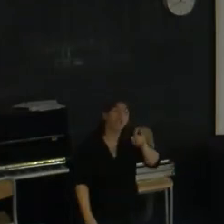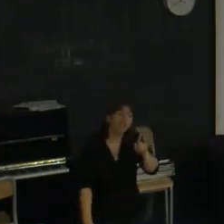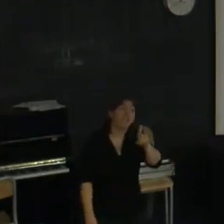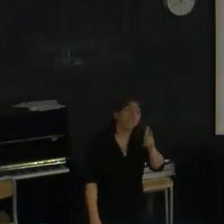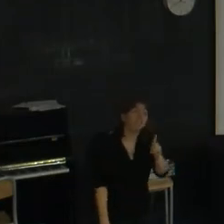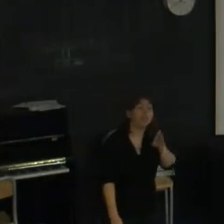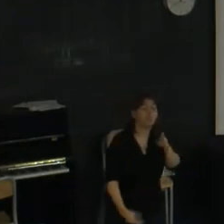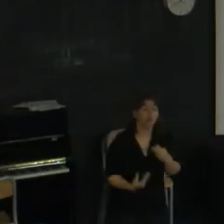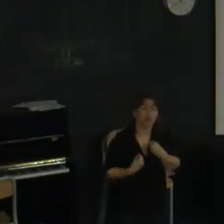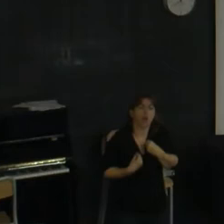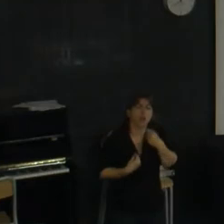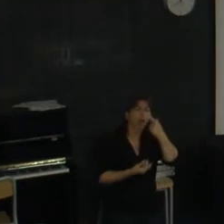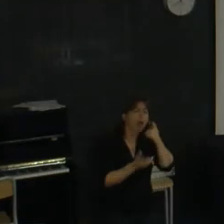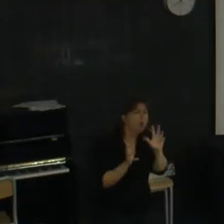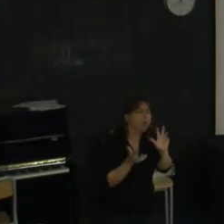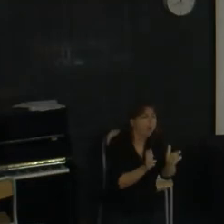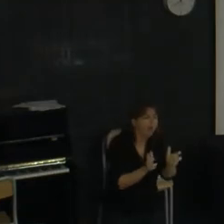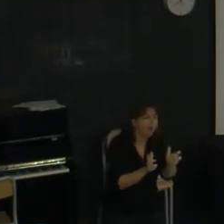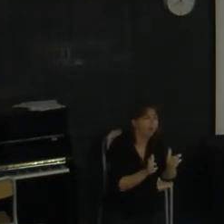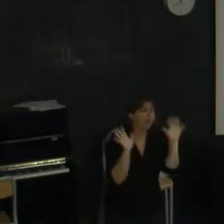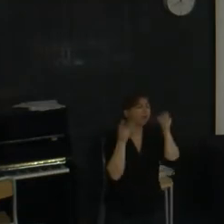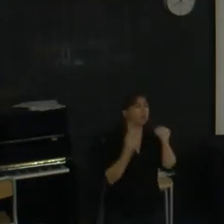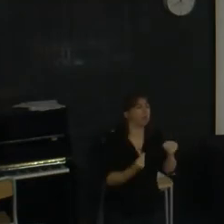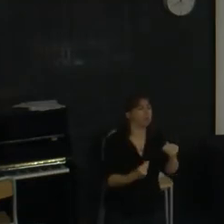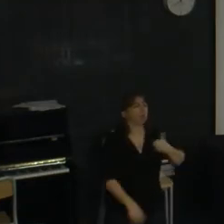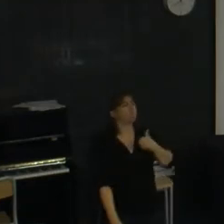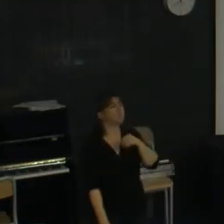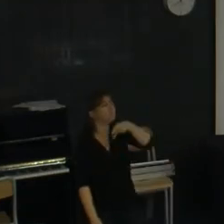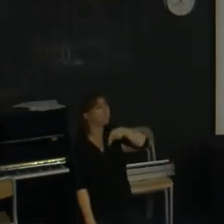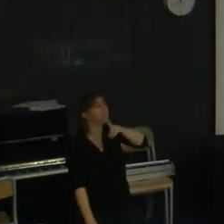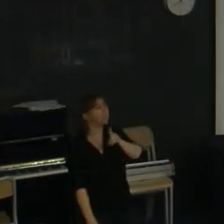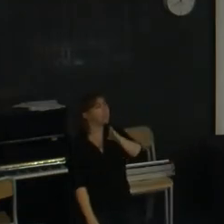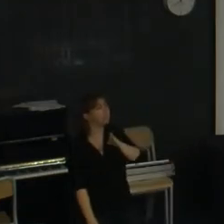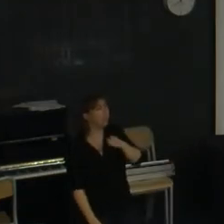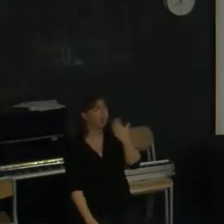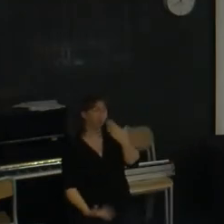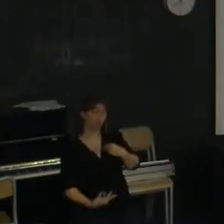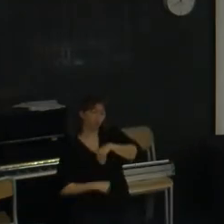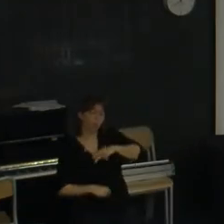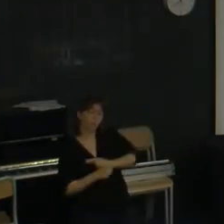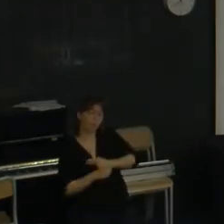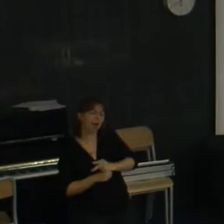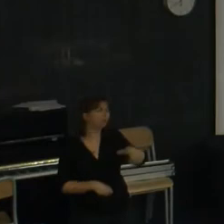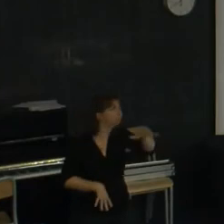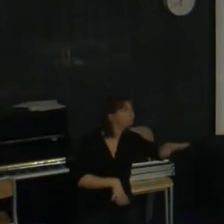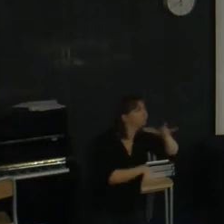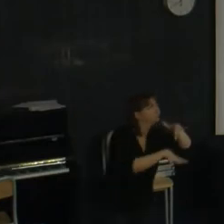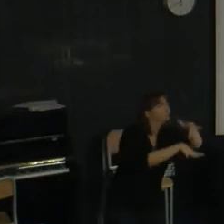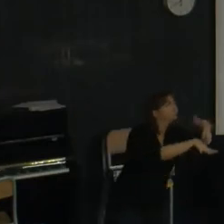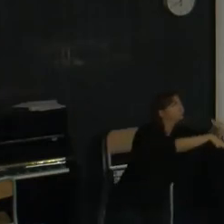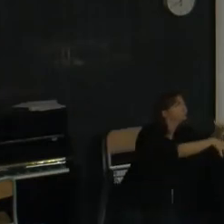suis dit, je connais un petit peu PDB, ça peut être intéressant. Je pense que d'autres personnes utilisent aussi PDB, mais peut-être